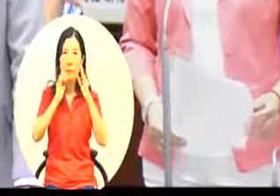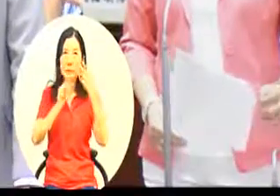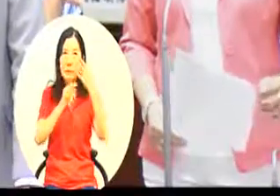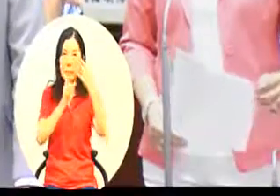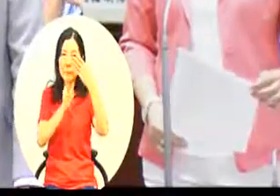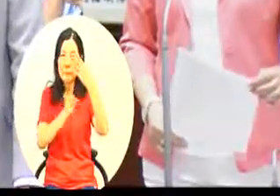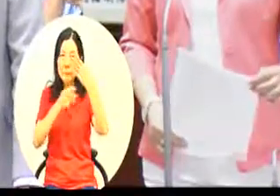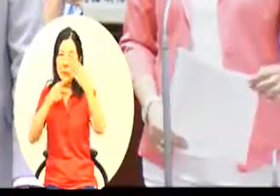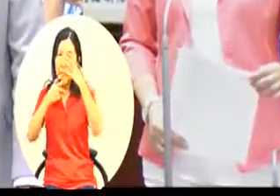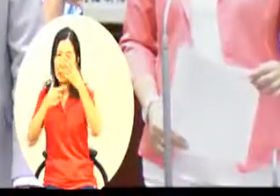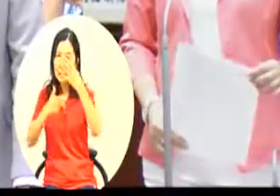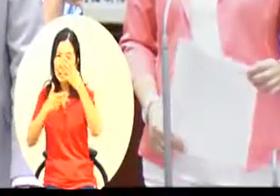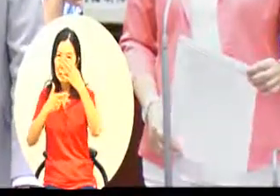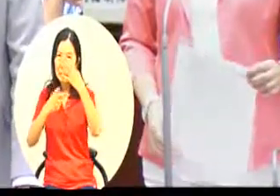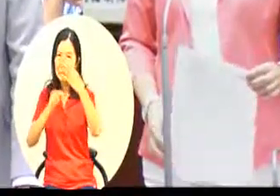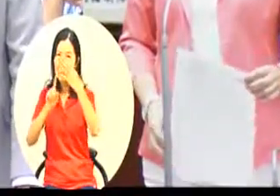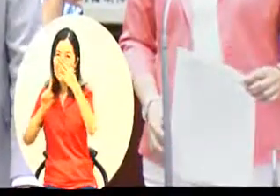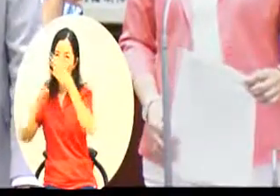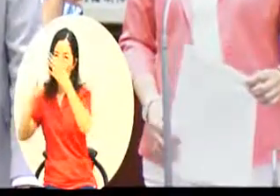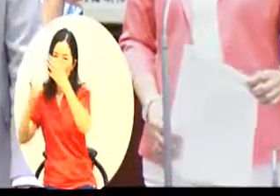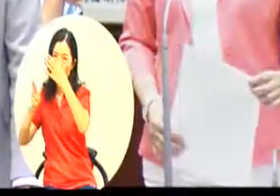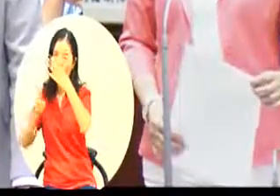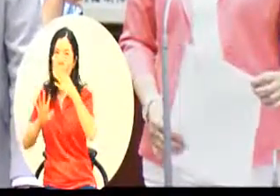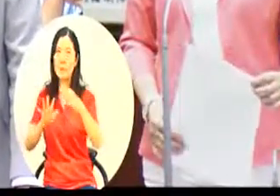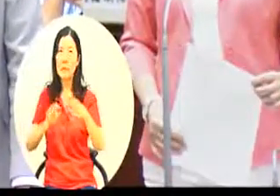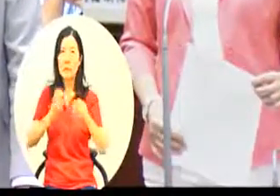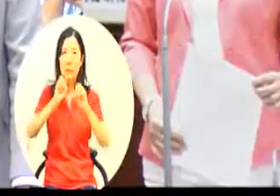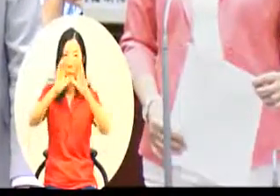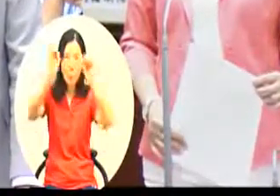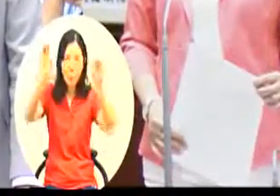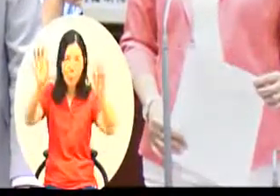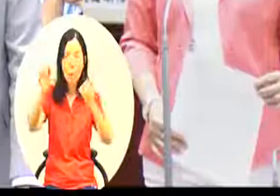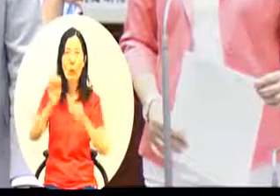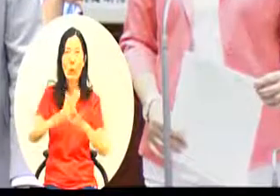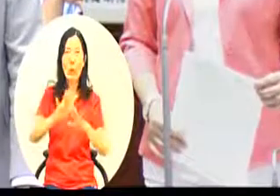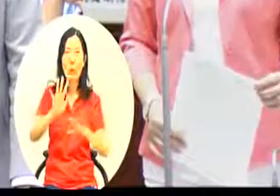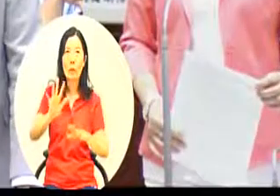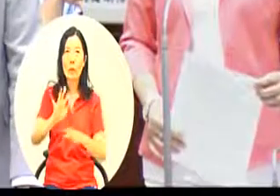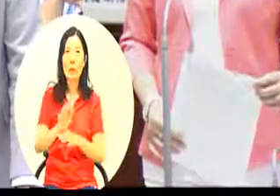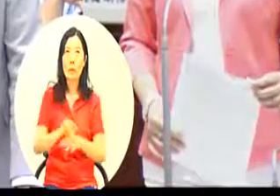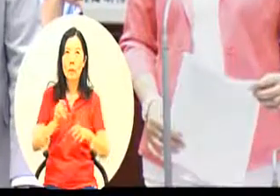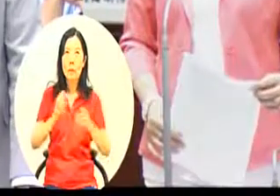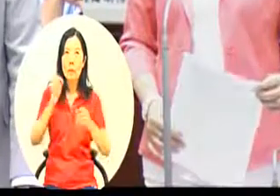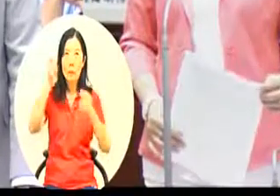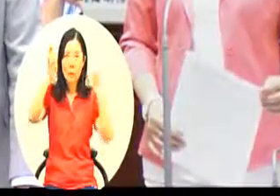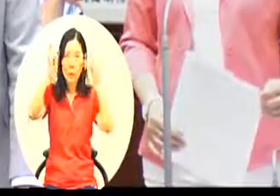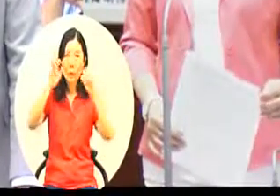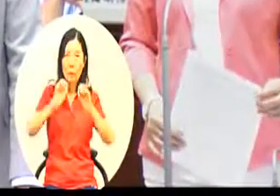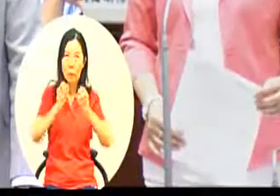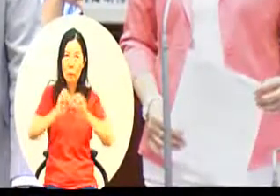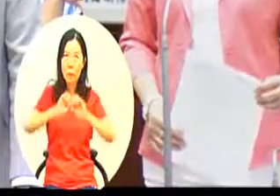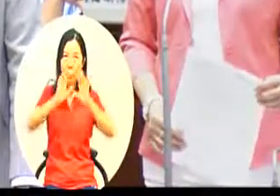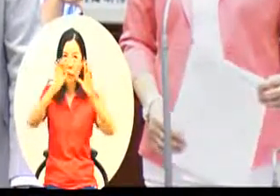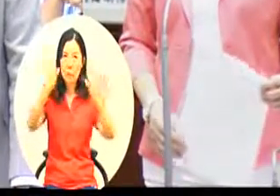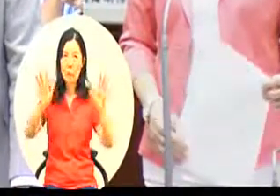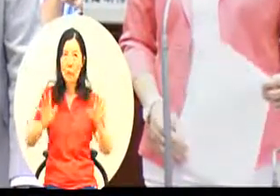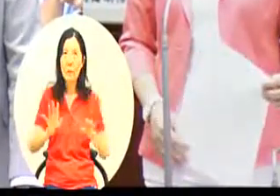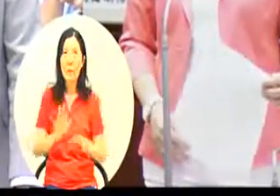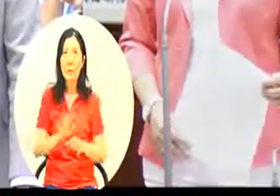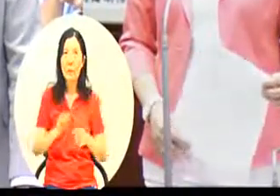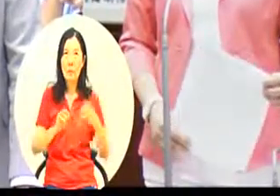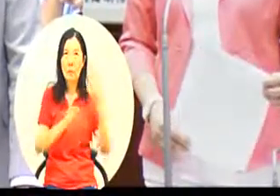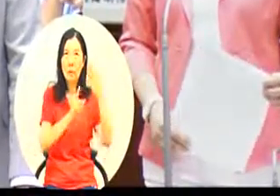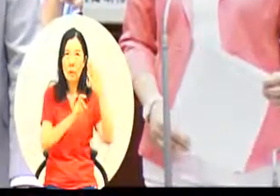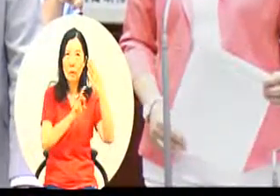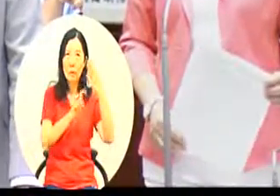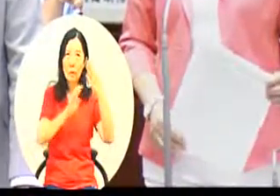跟4月11日都有积极的来宣传这项活动。我们高雄广播电台从4月12日到14日也是不